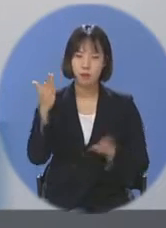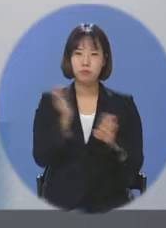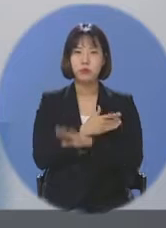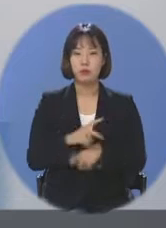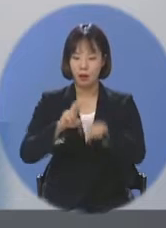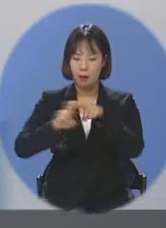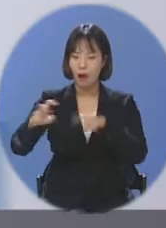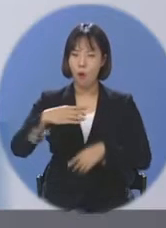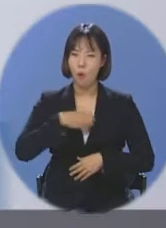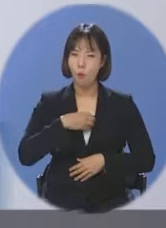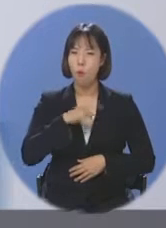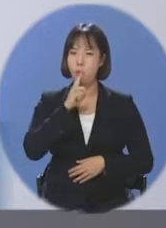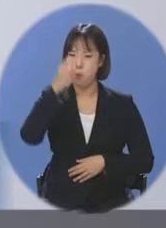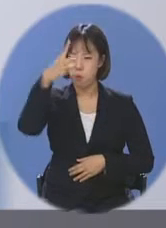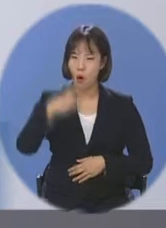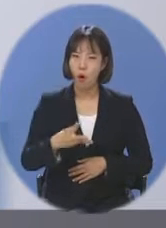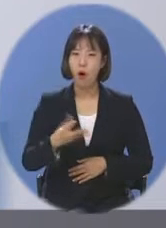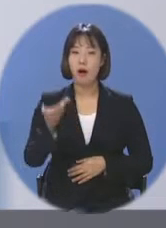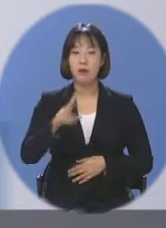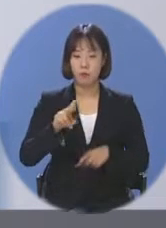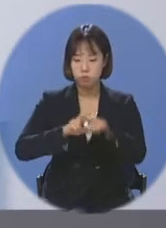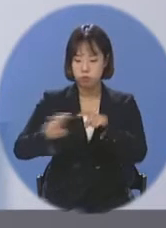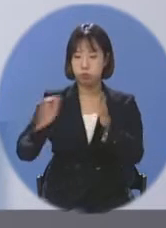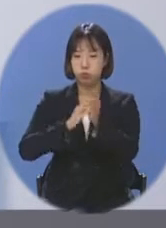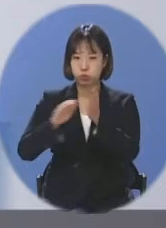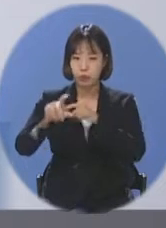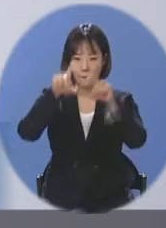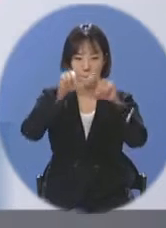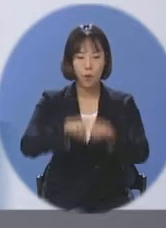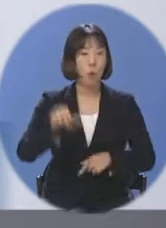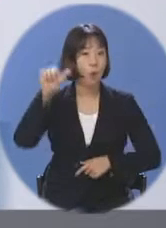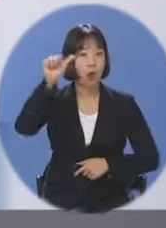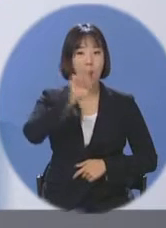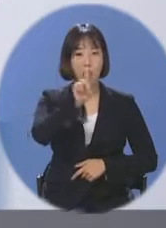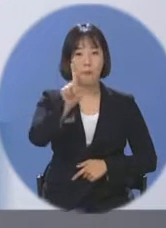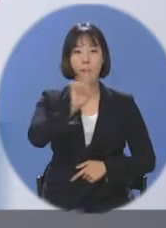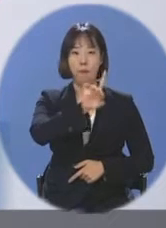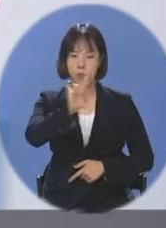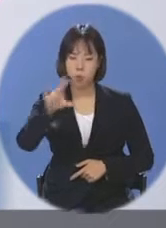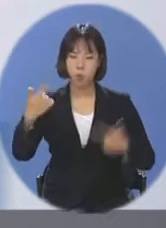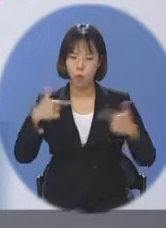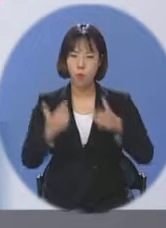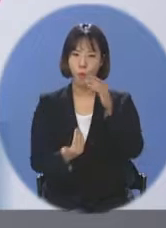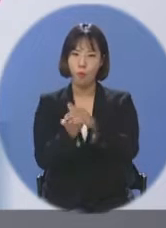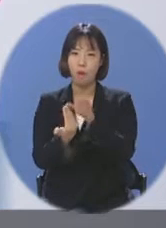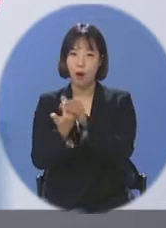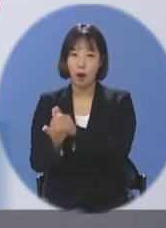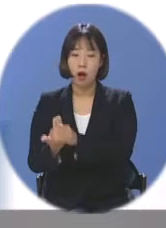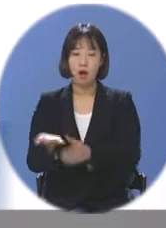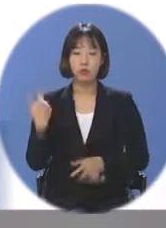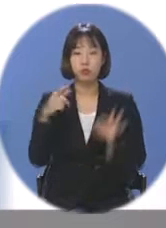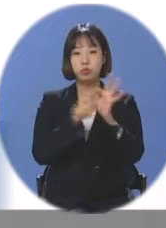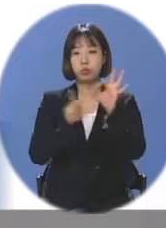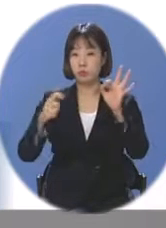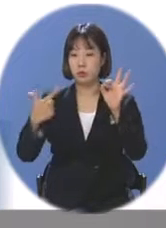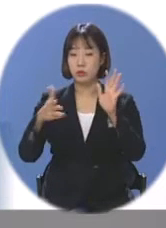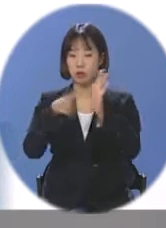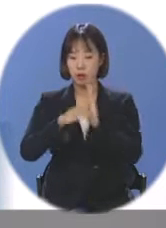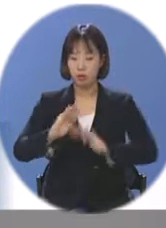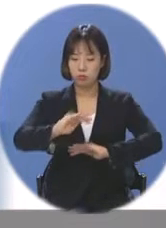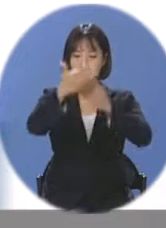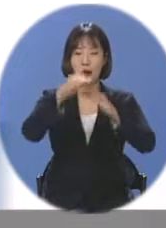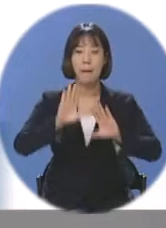이어져 왔는데도 개통 이후 평균 5일에 한 번씩 멈춤 사고 등이 발생하고 있고 지난 26일에는 에스컬레이터가